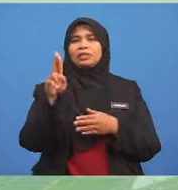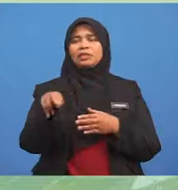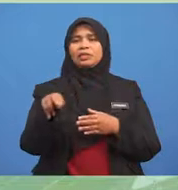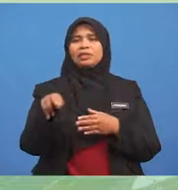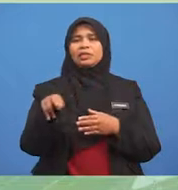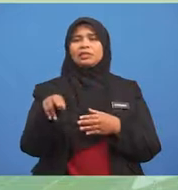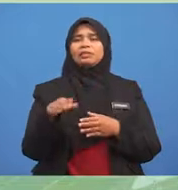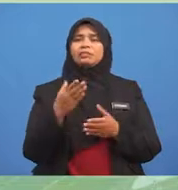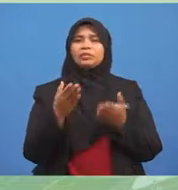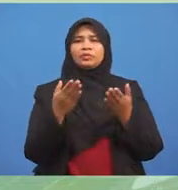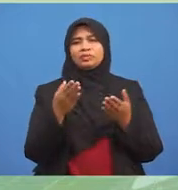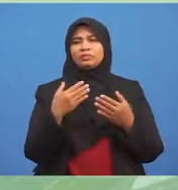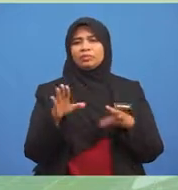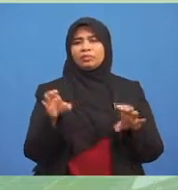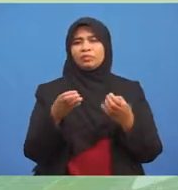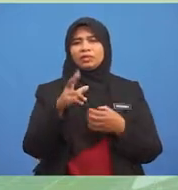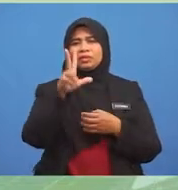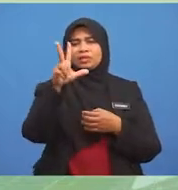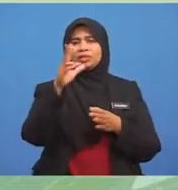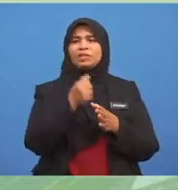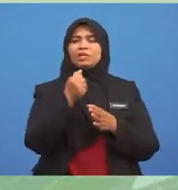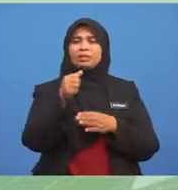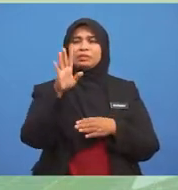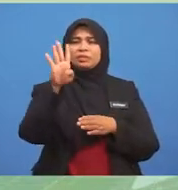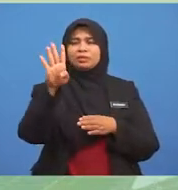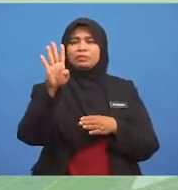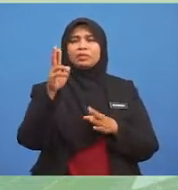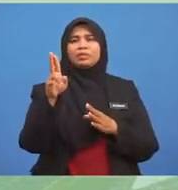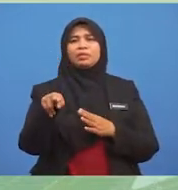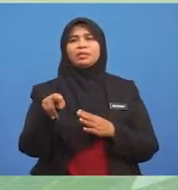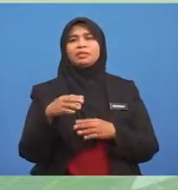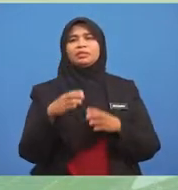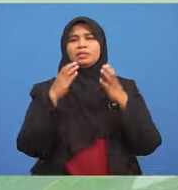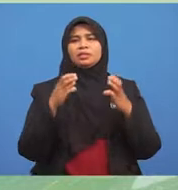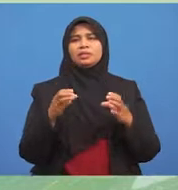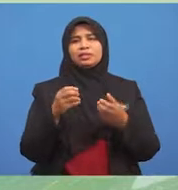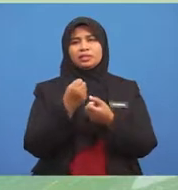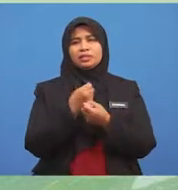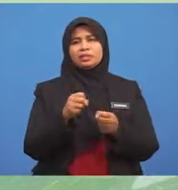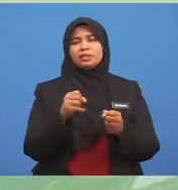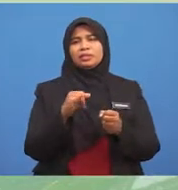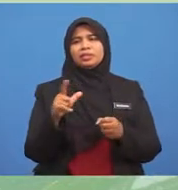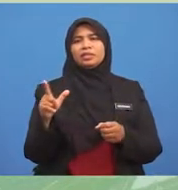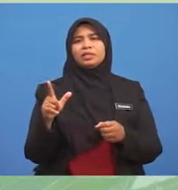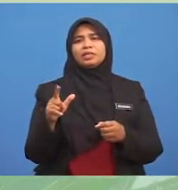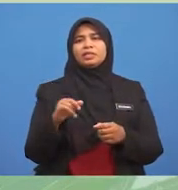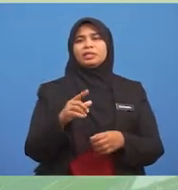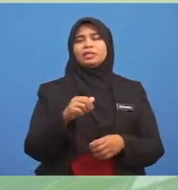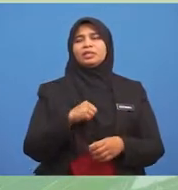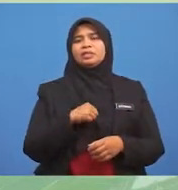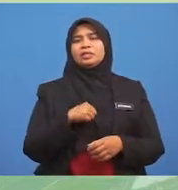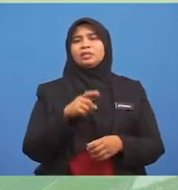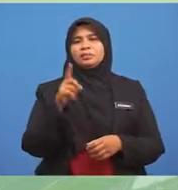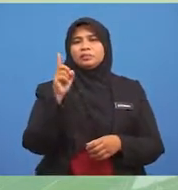telah menunaikan 3 rakaat atau 4 rakaat. Cara penyelesaiannya ialah individu